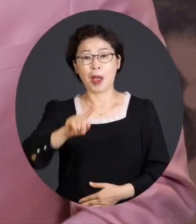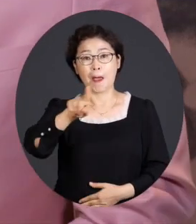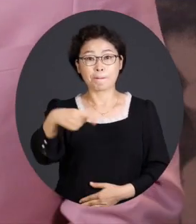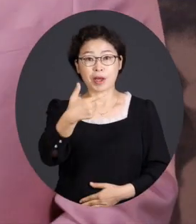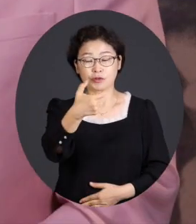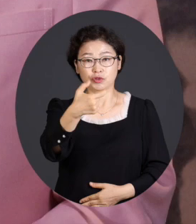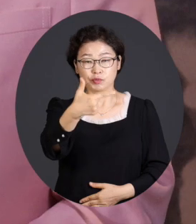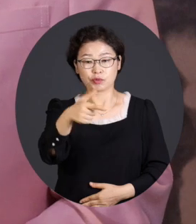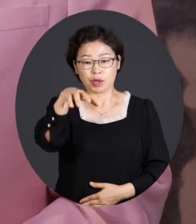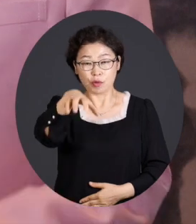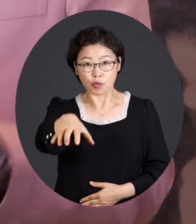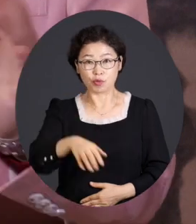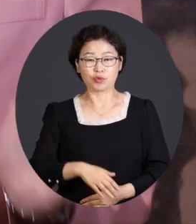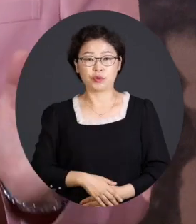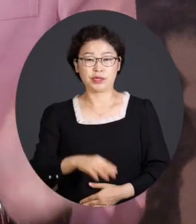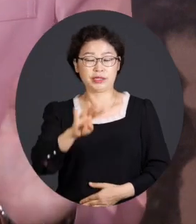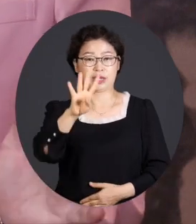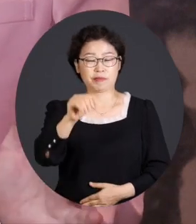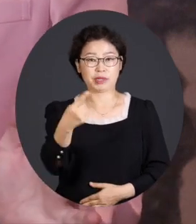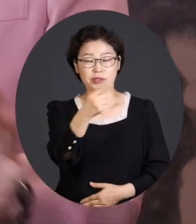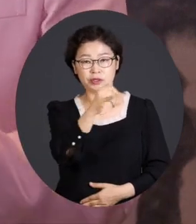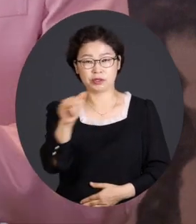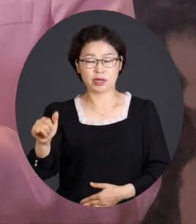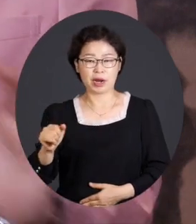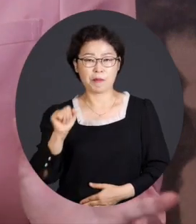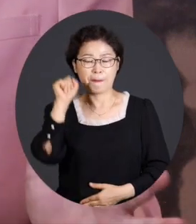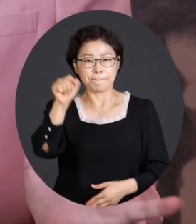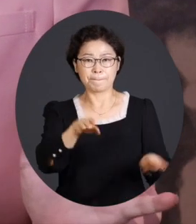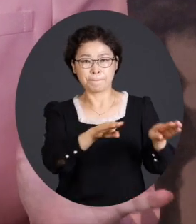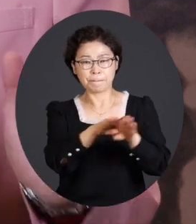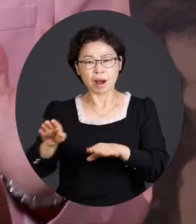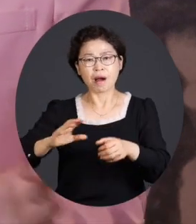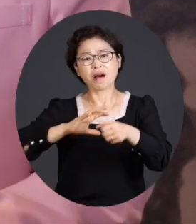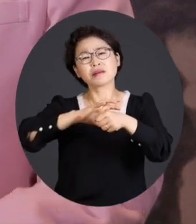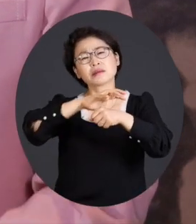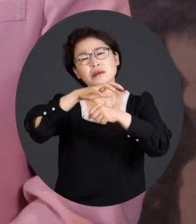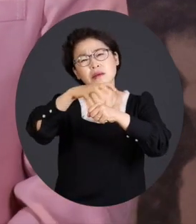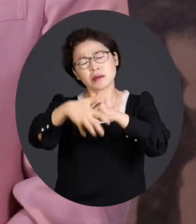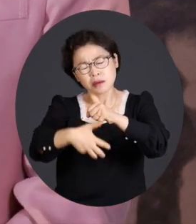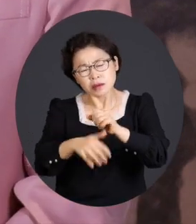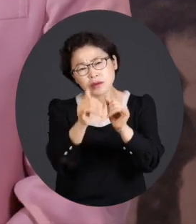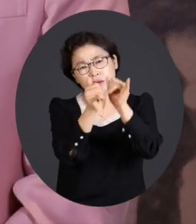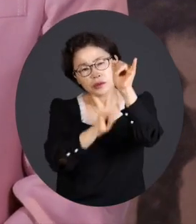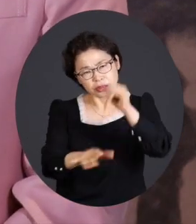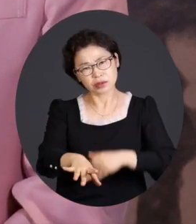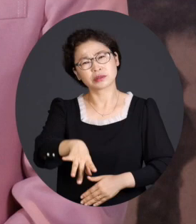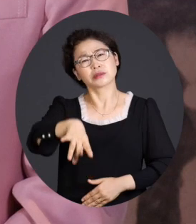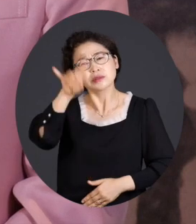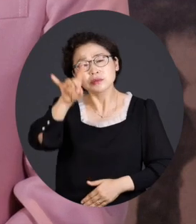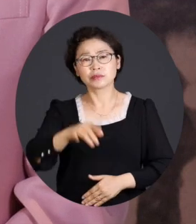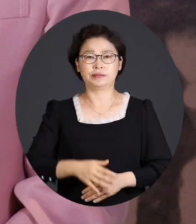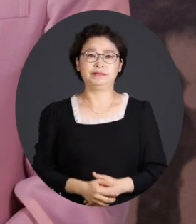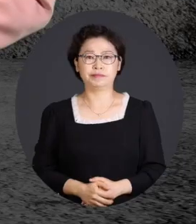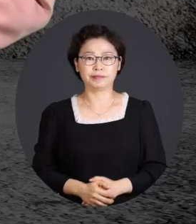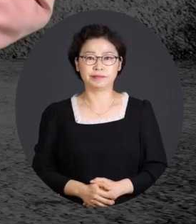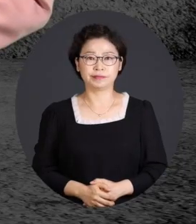166개 기관과 단체 4만 1천여 명의 파업은요, 세계적으로도 유례가 없는 총파업이었습니다.